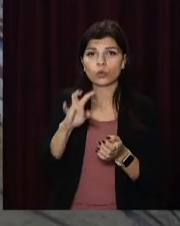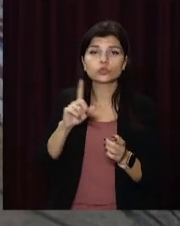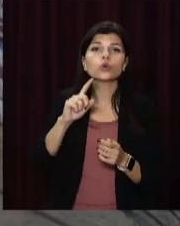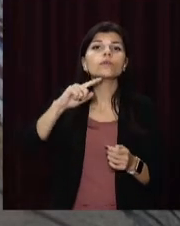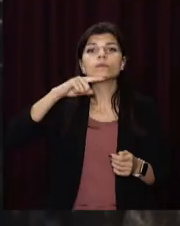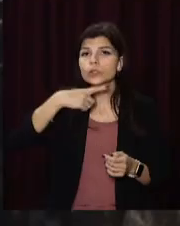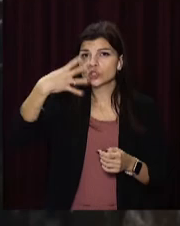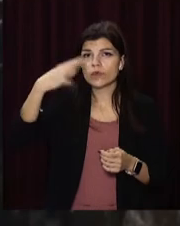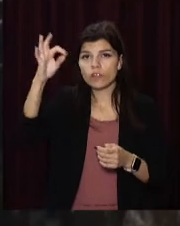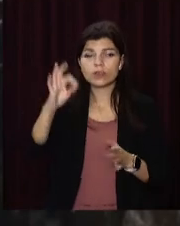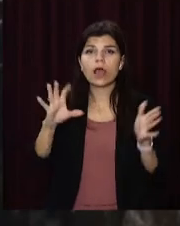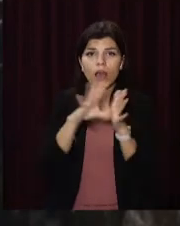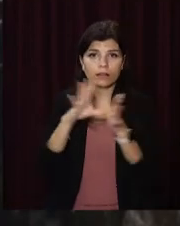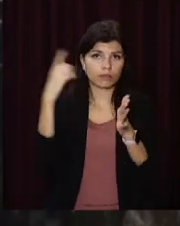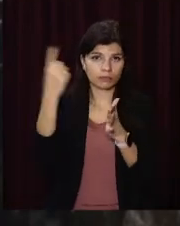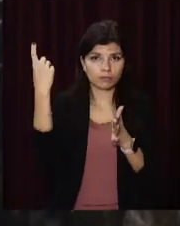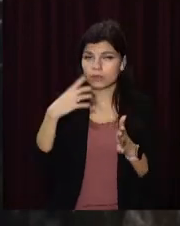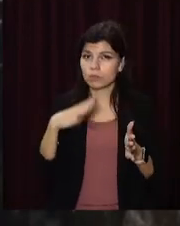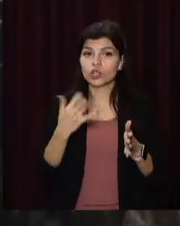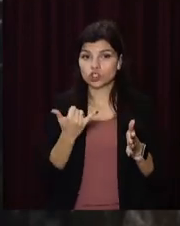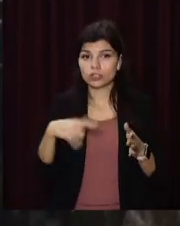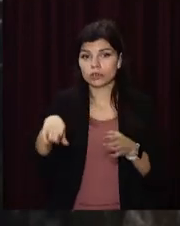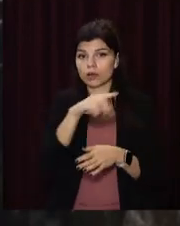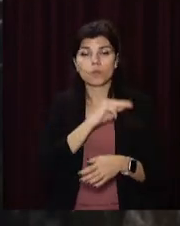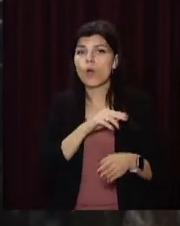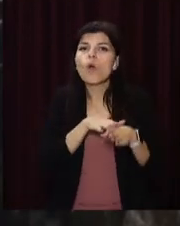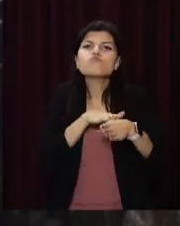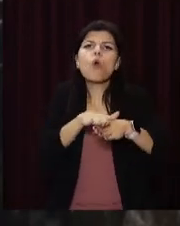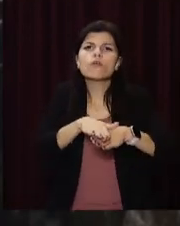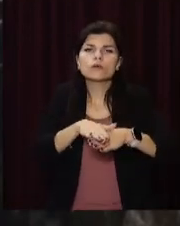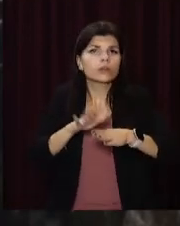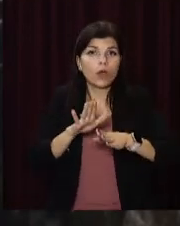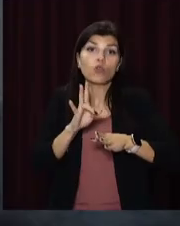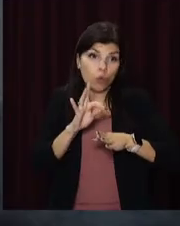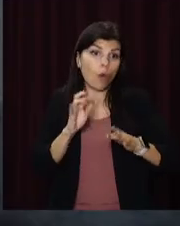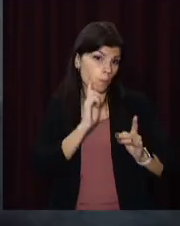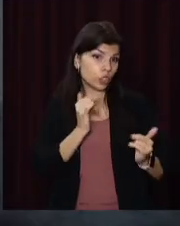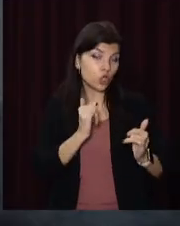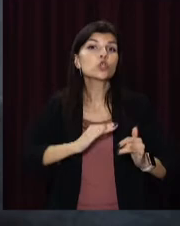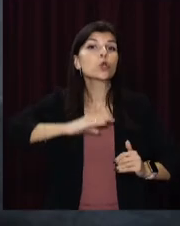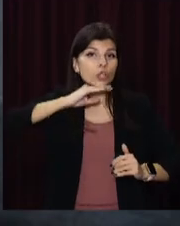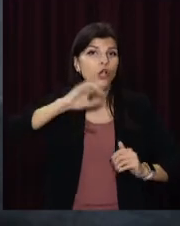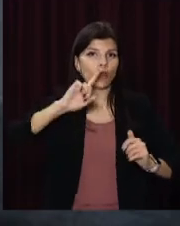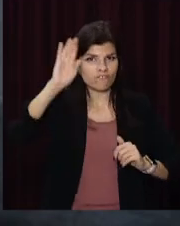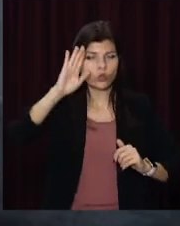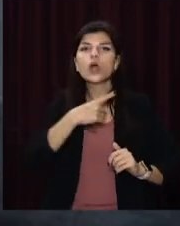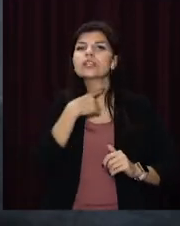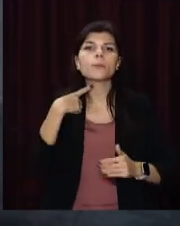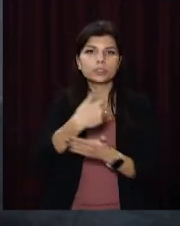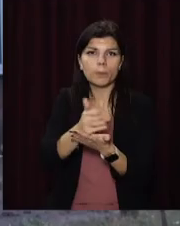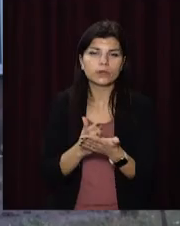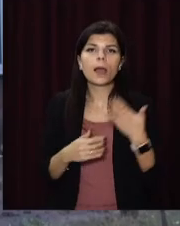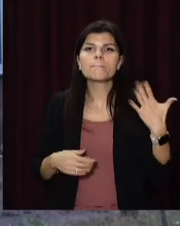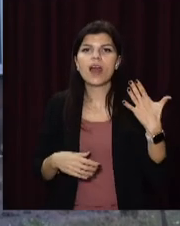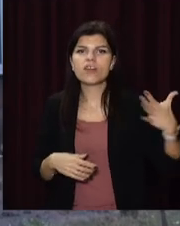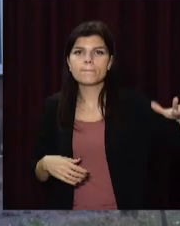заощаджувати 40% електроенергії. Зараз станція працює не на повну, але цього достатньо, щоб забезпечити водою жителів правобережжя